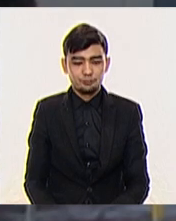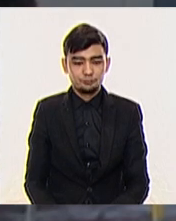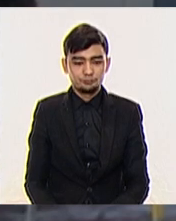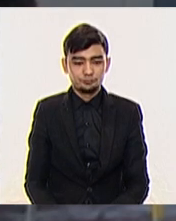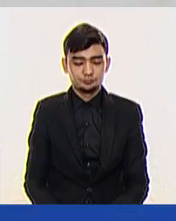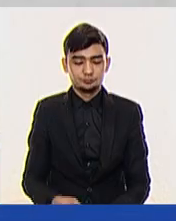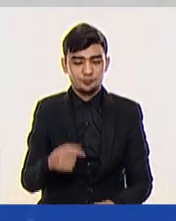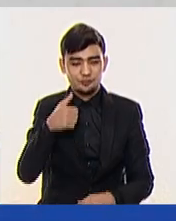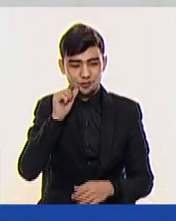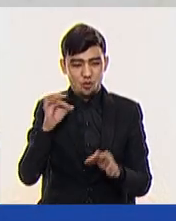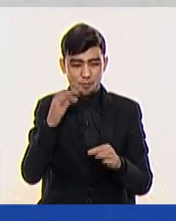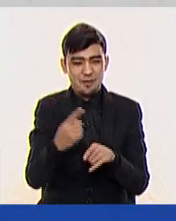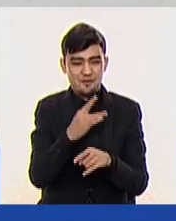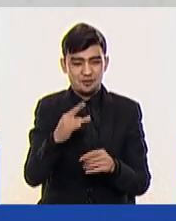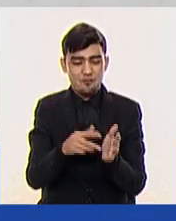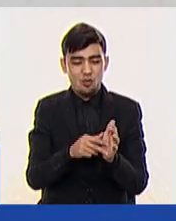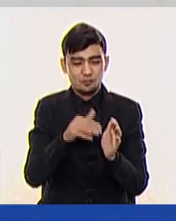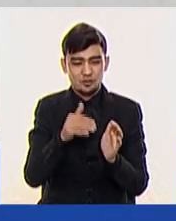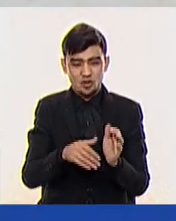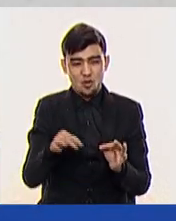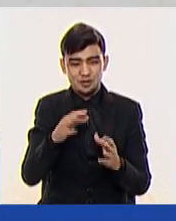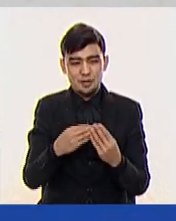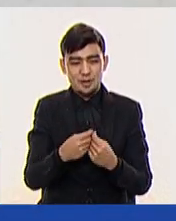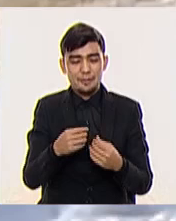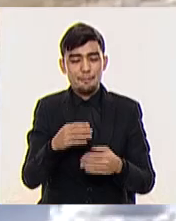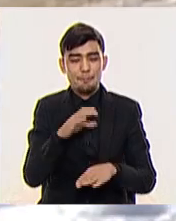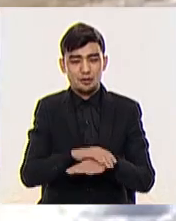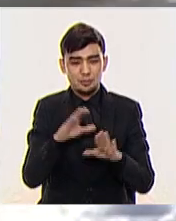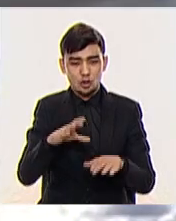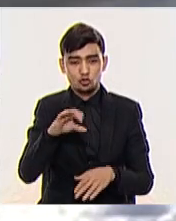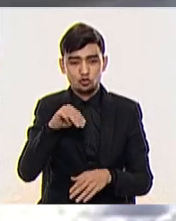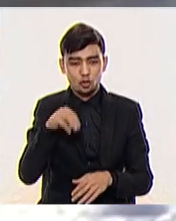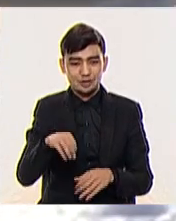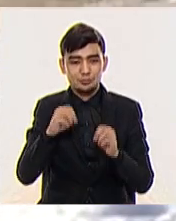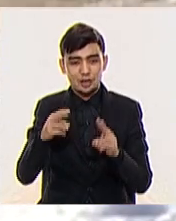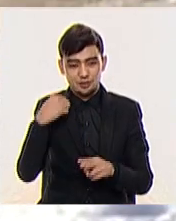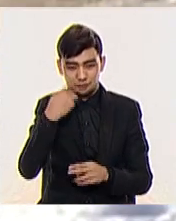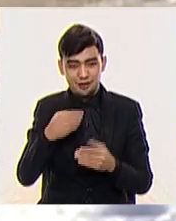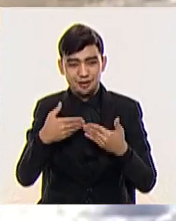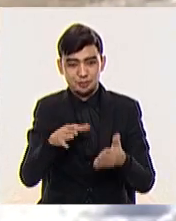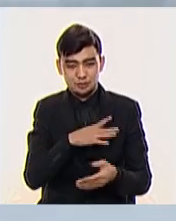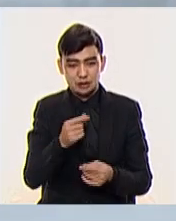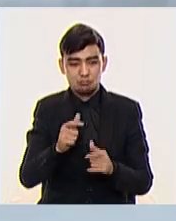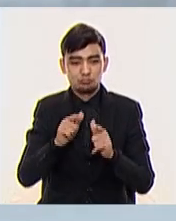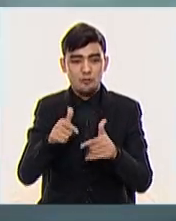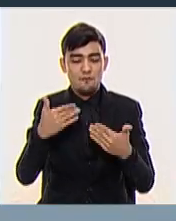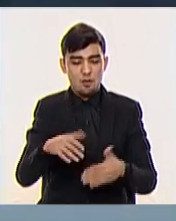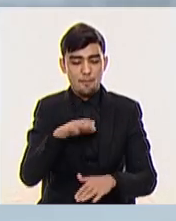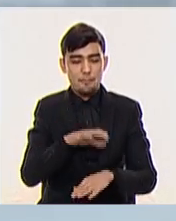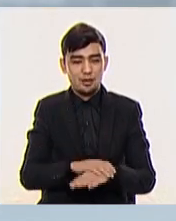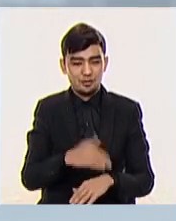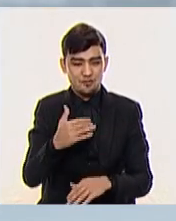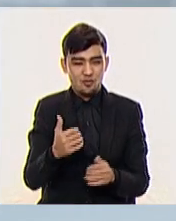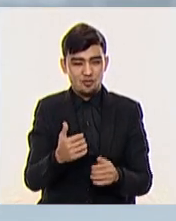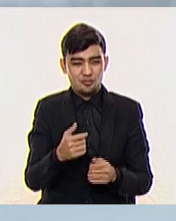Кеше алғаш рет 8 мыңға жуық қазақстандықтың отбасы банктен ашқан арнайы шотына зейнетақы қорының сұраған ақшасы түсті. Банк